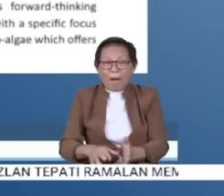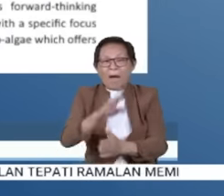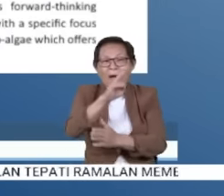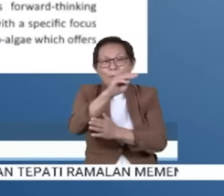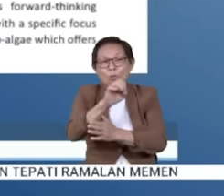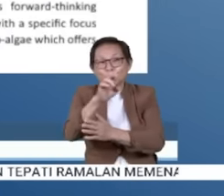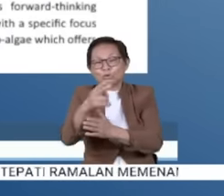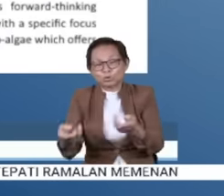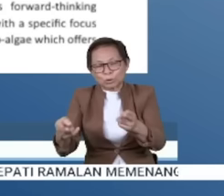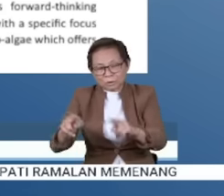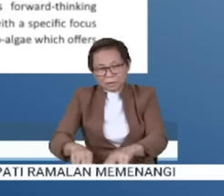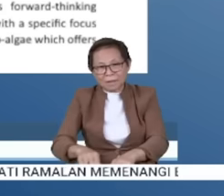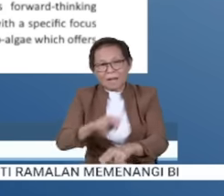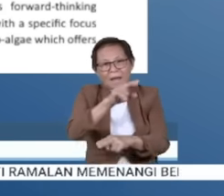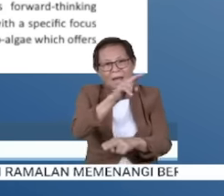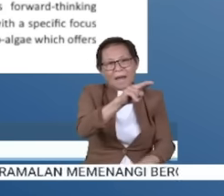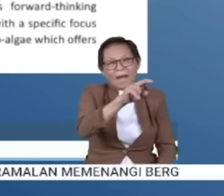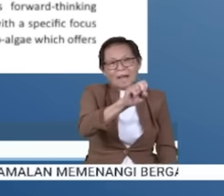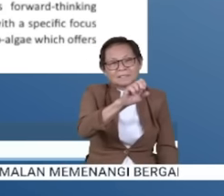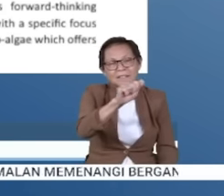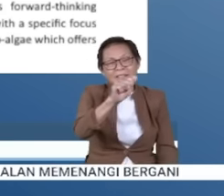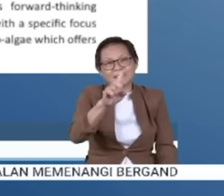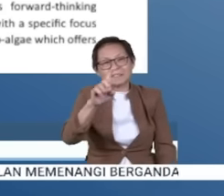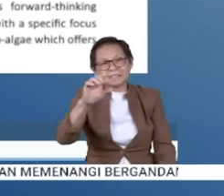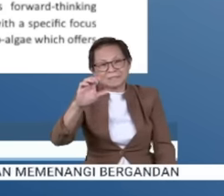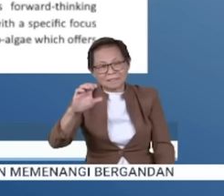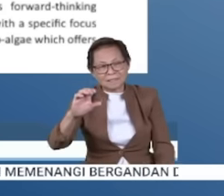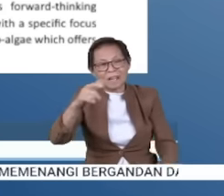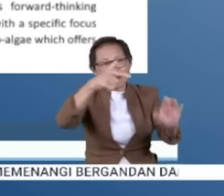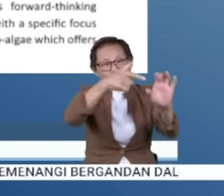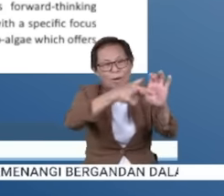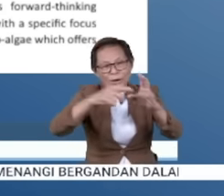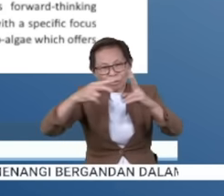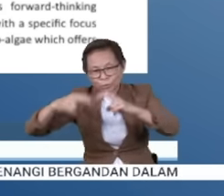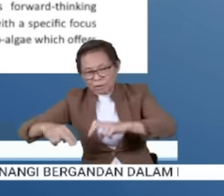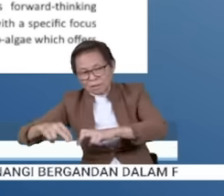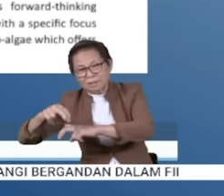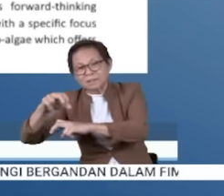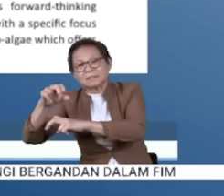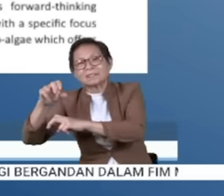diantara sidc energy per Heart Petronas